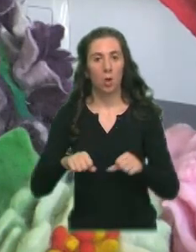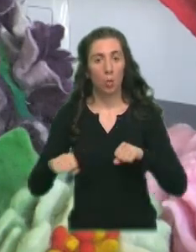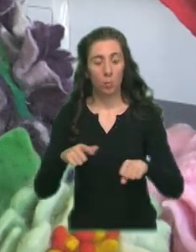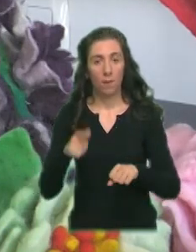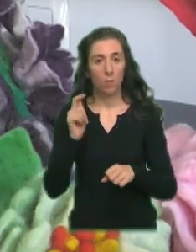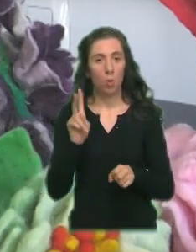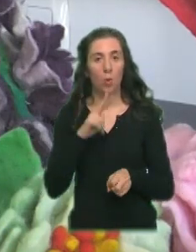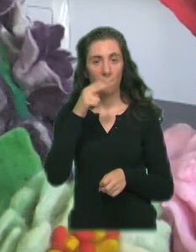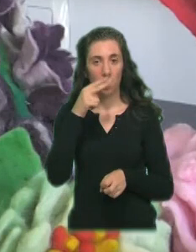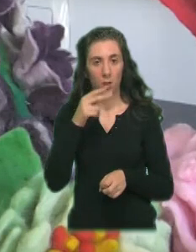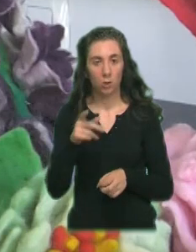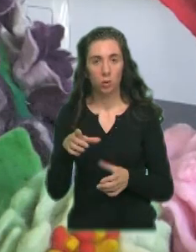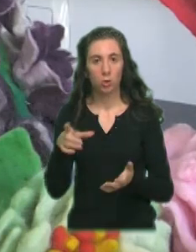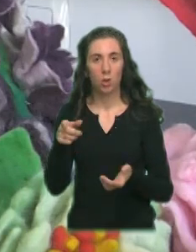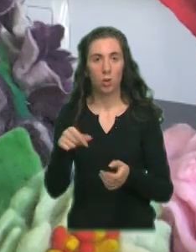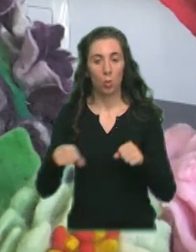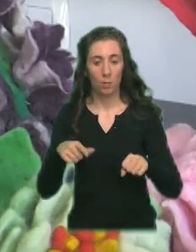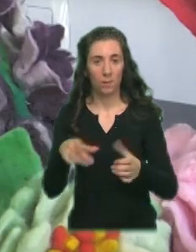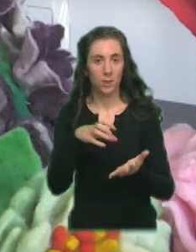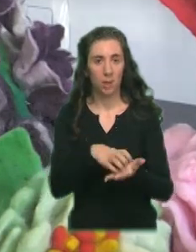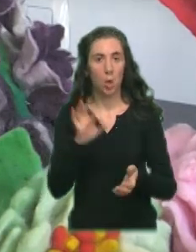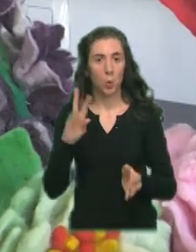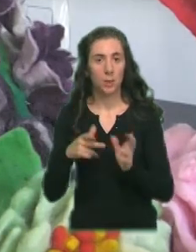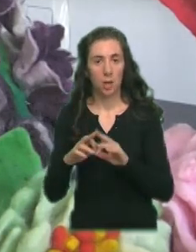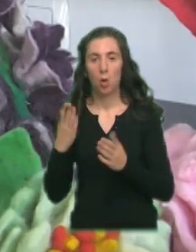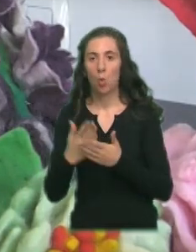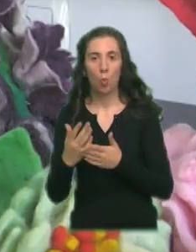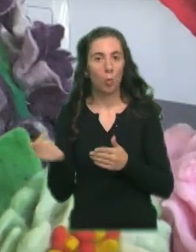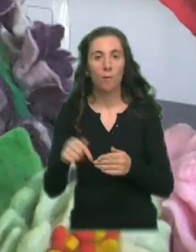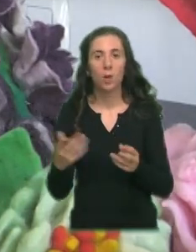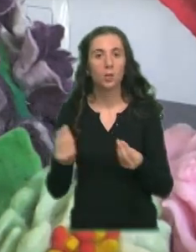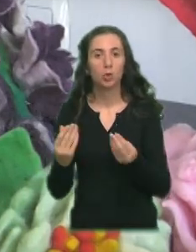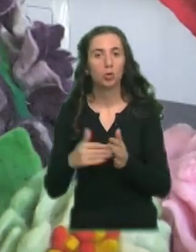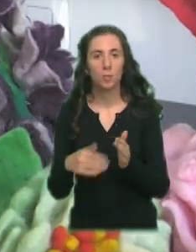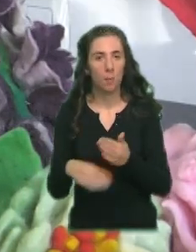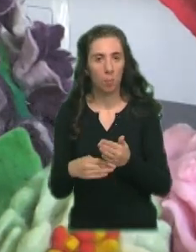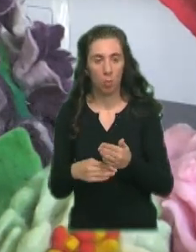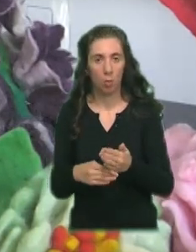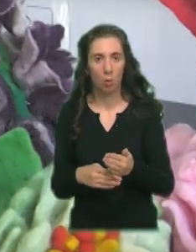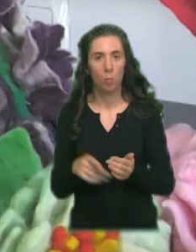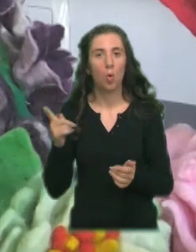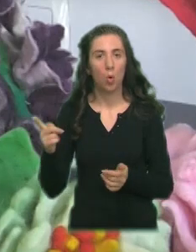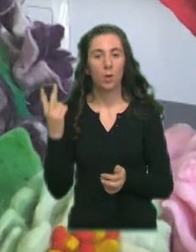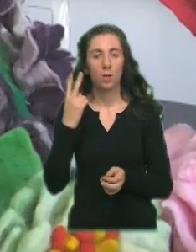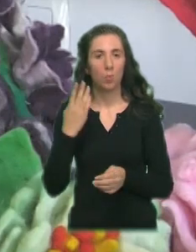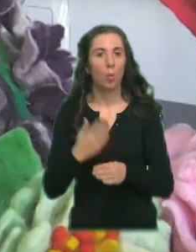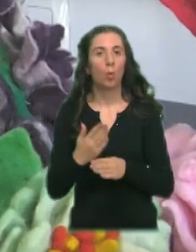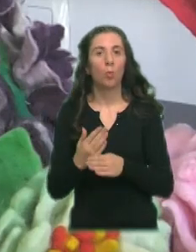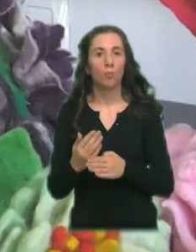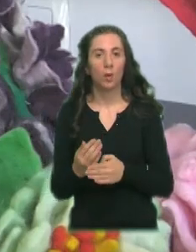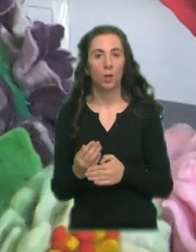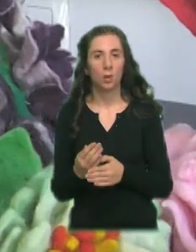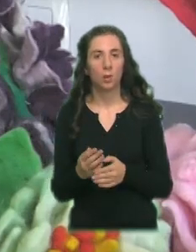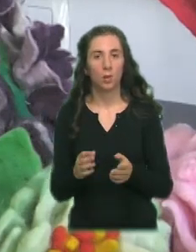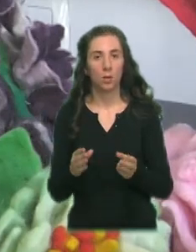je potrebno, a posebno kad se neke obljetnice slave, pa je to 10 godišnjica, 15 godišnjica, 20 godišnjica, tako da